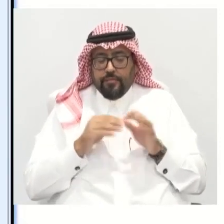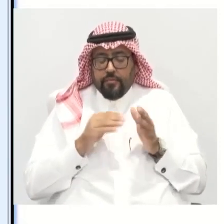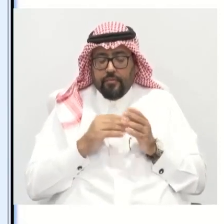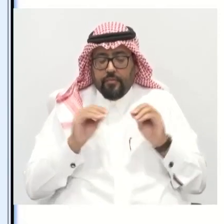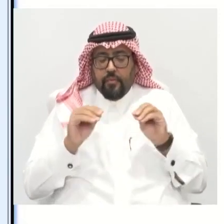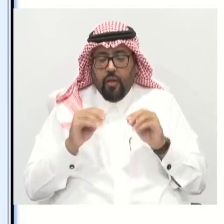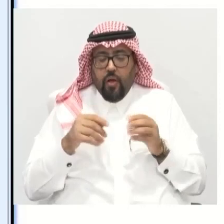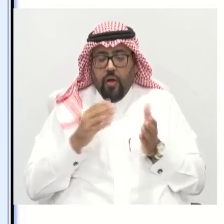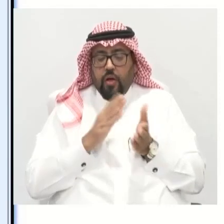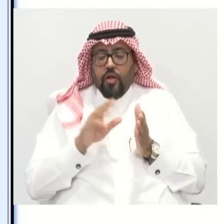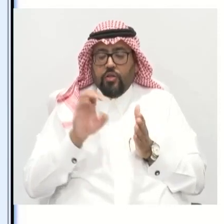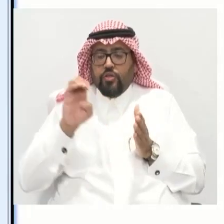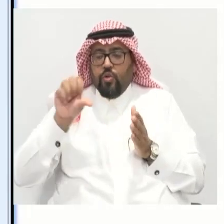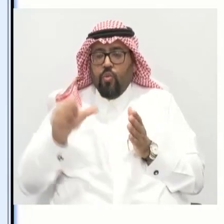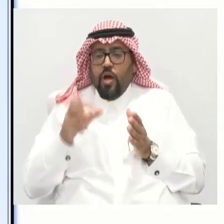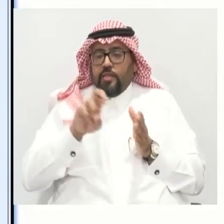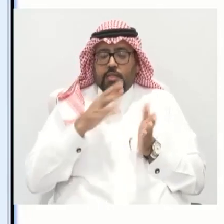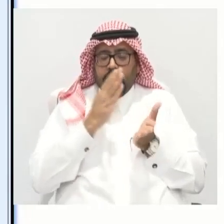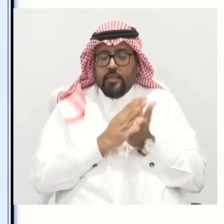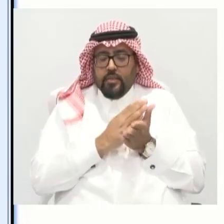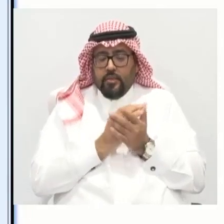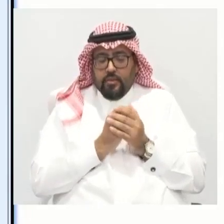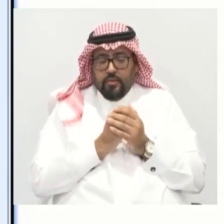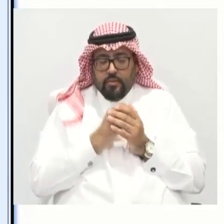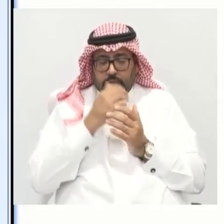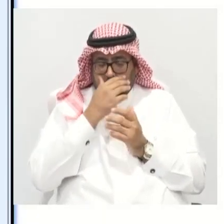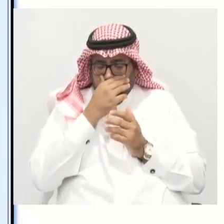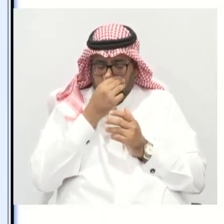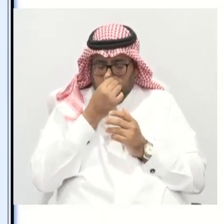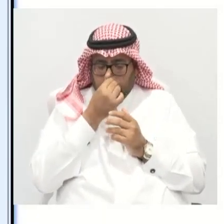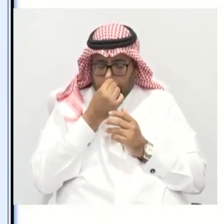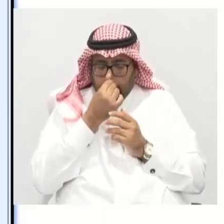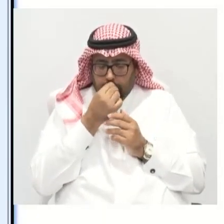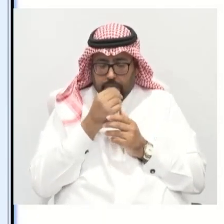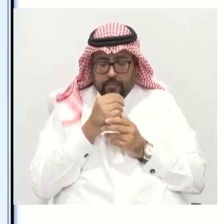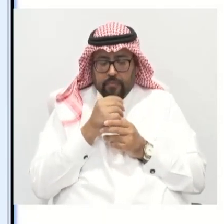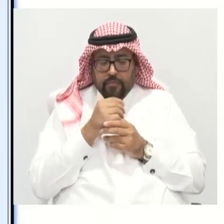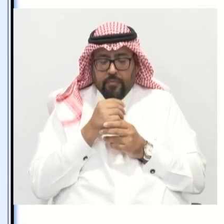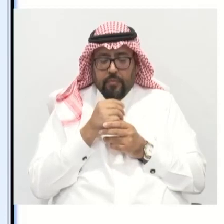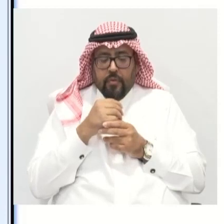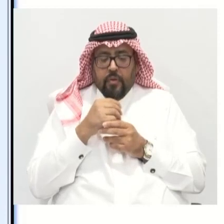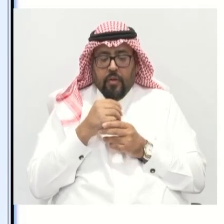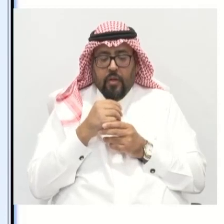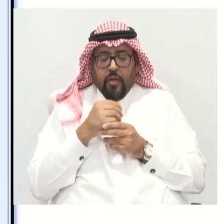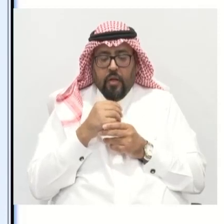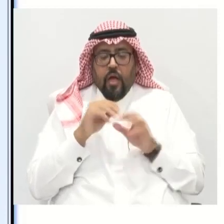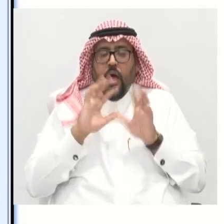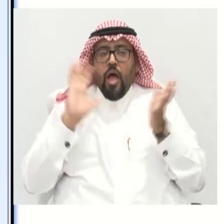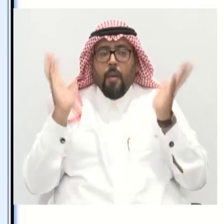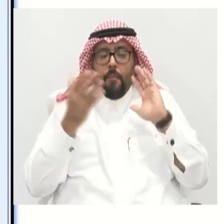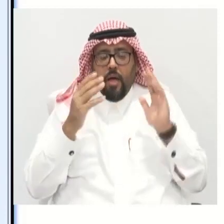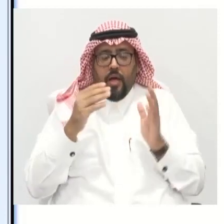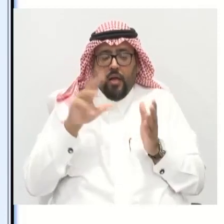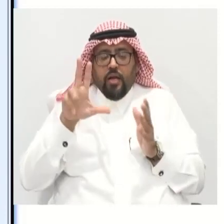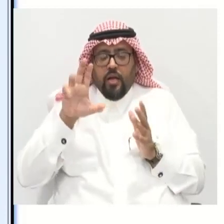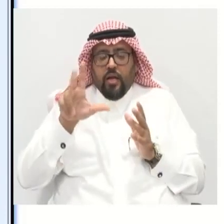للمواطنين ومتابعتها وشؤون المقيمين الجهاز المناسب لها نعم احسنتم تتولى اصدار